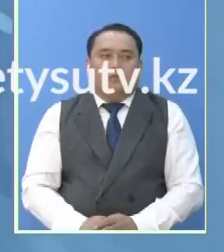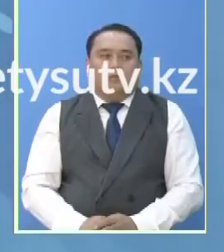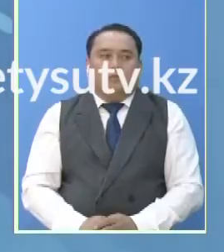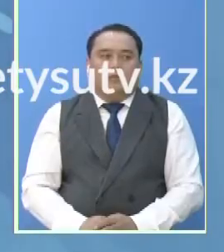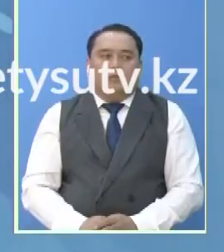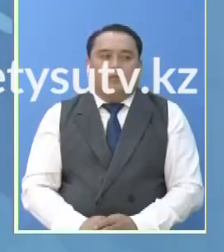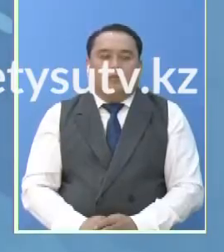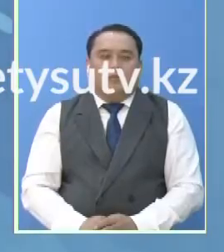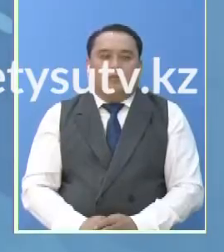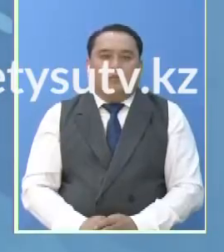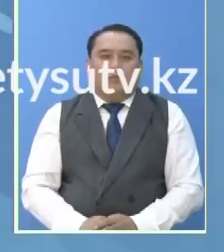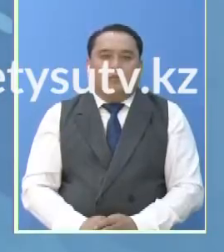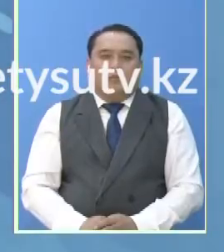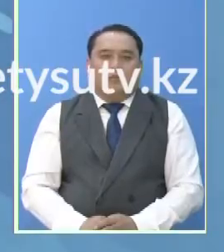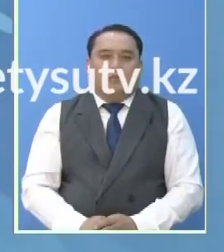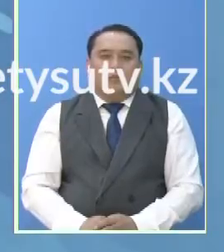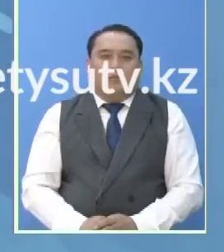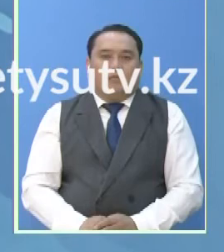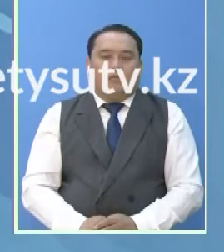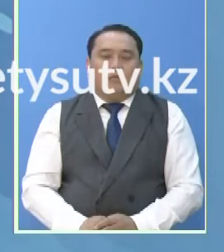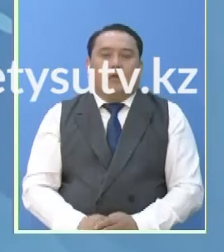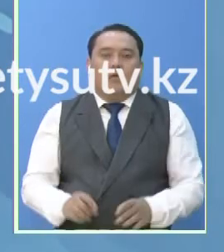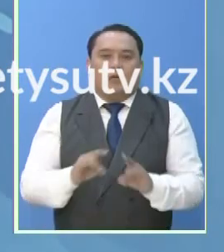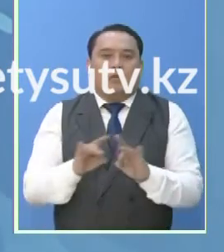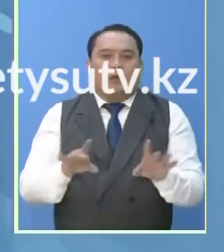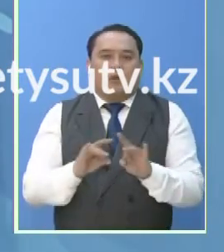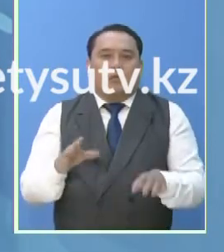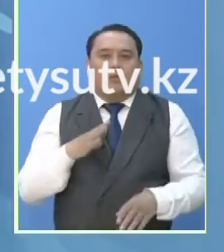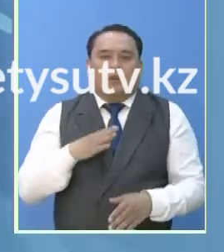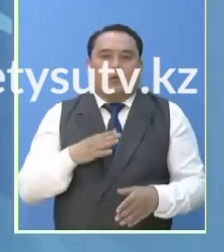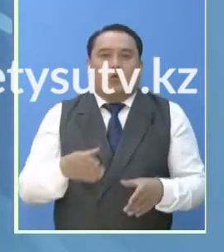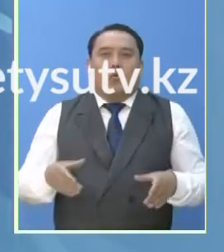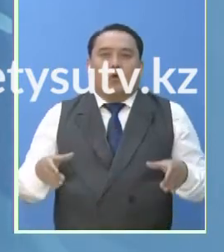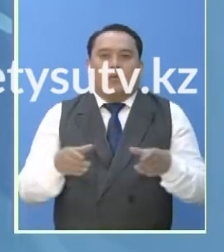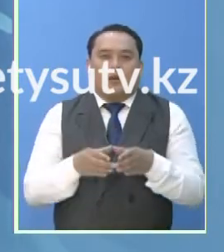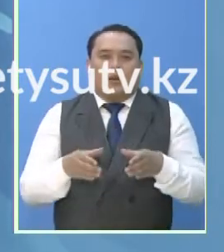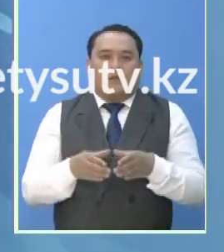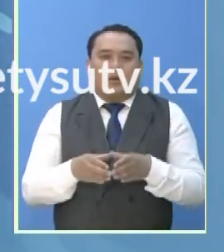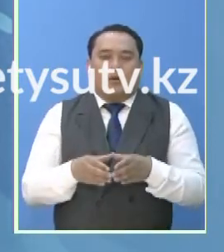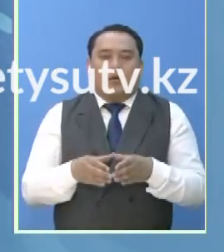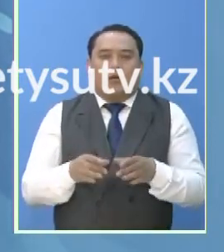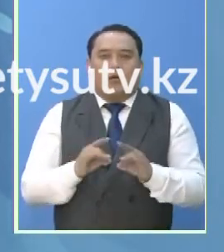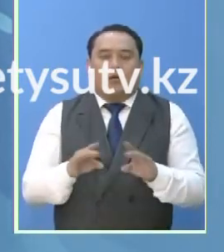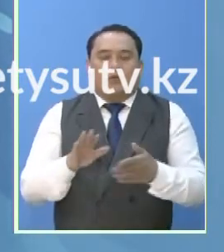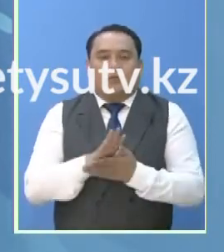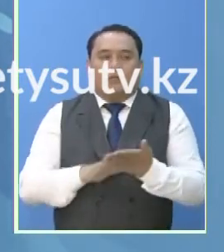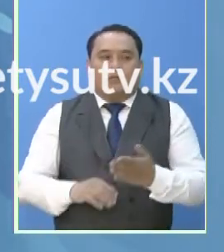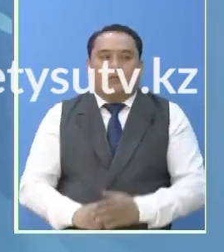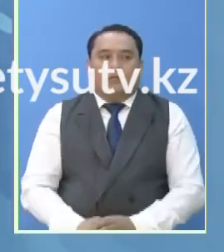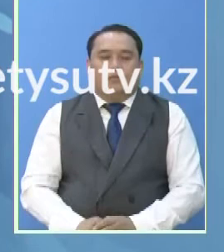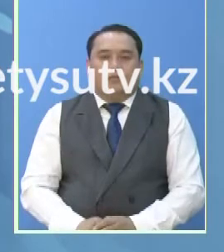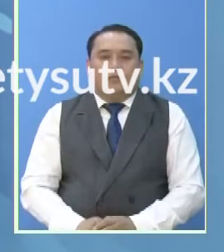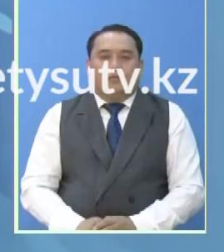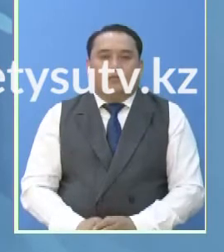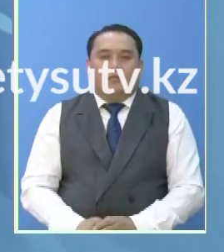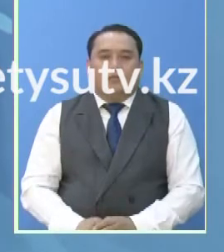кешуілдетіп қосылған сияқты, біз жаңа осы хабар барысында айта кеттік, десе де көрермен үшін тағы бір қайталап жіберсеңіз болады. Оның алдын